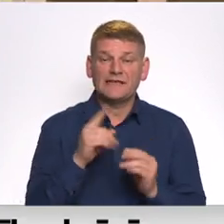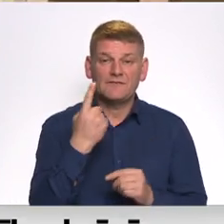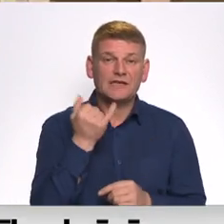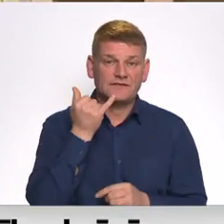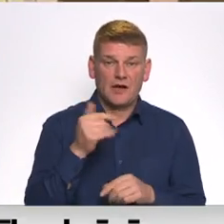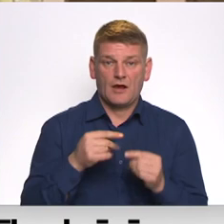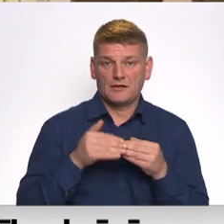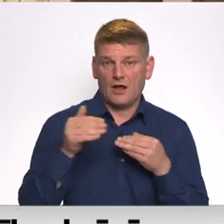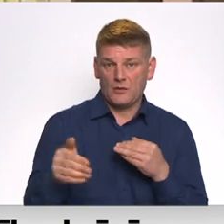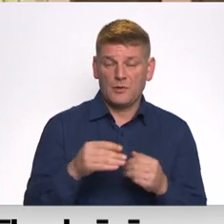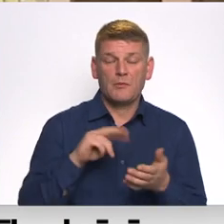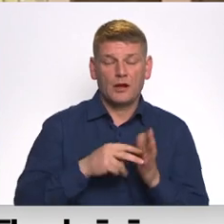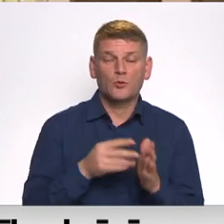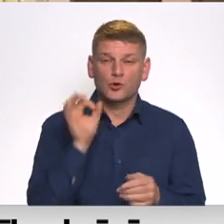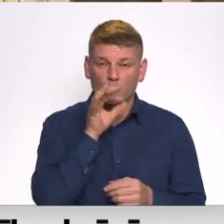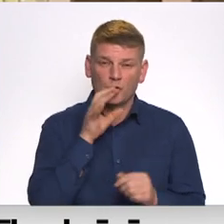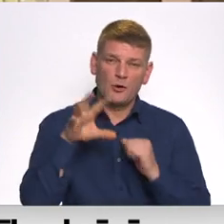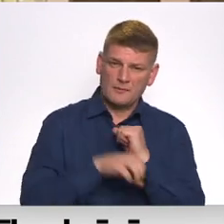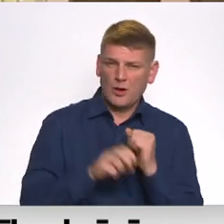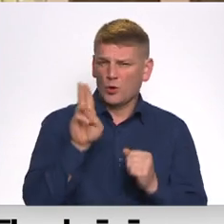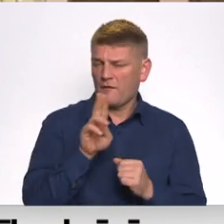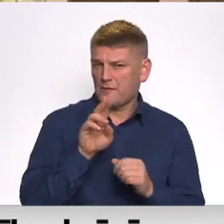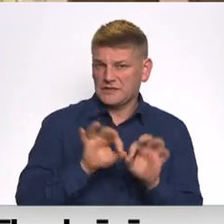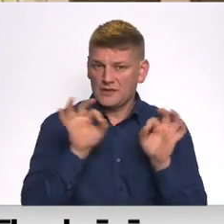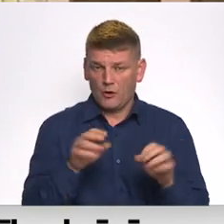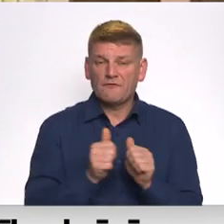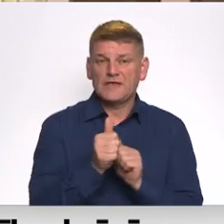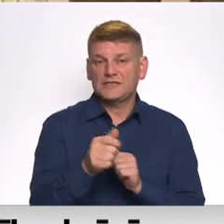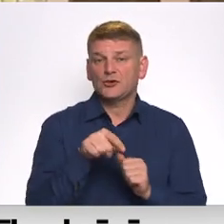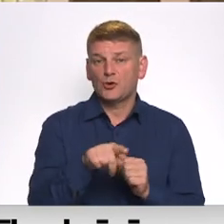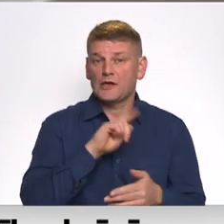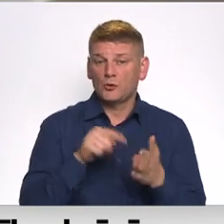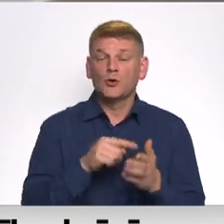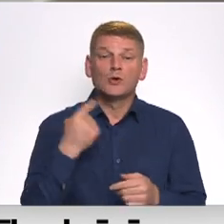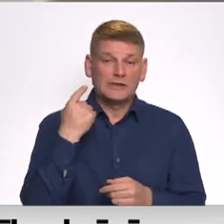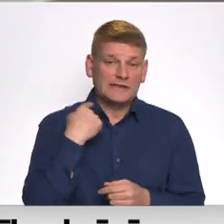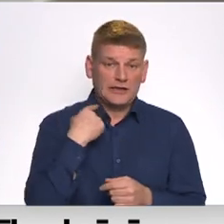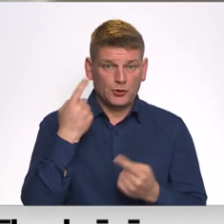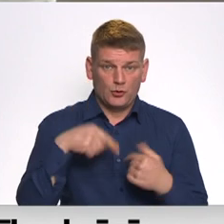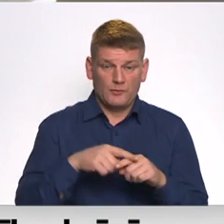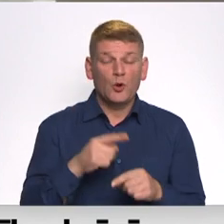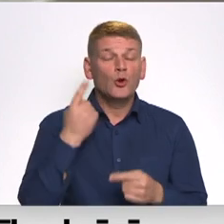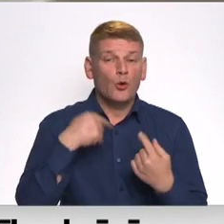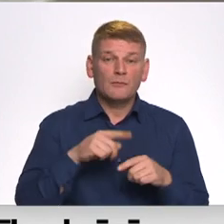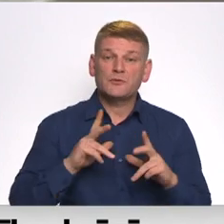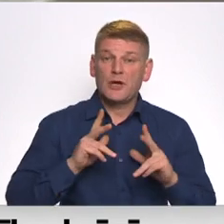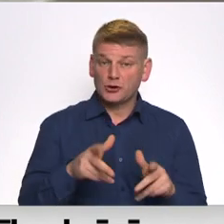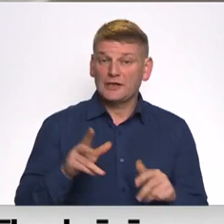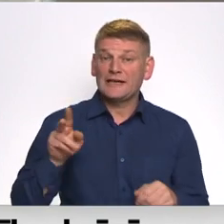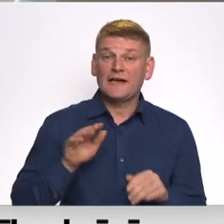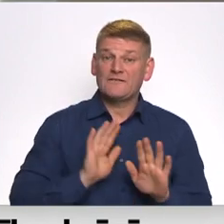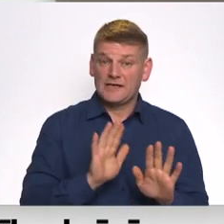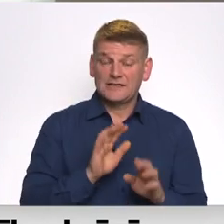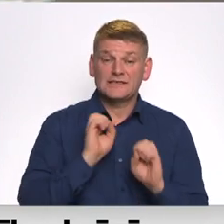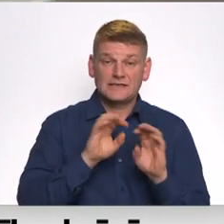attālumā. Plānojam uz oktobra beigām, uz novembra sākumu virzīt šo jautājumu uz Rīgas domu. Domes priekšsēdētāja vietniece